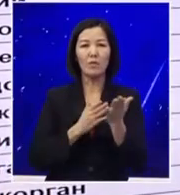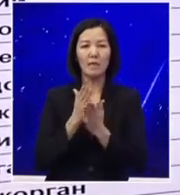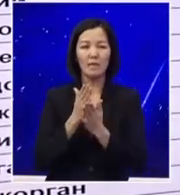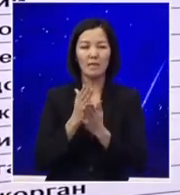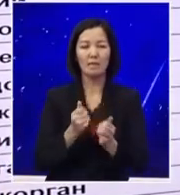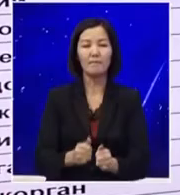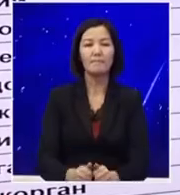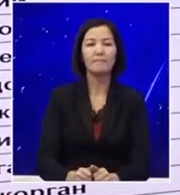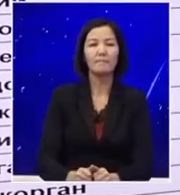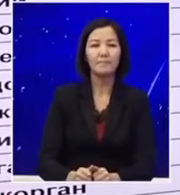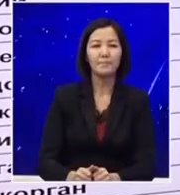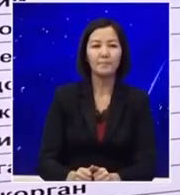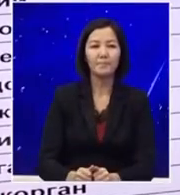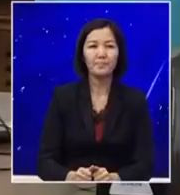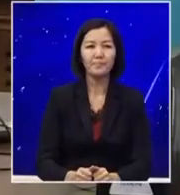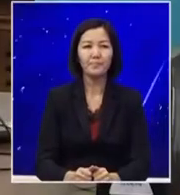денсаулық сақтау саласында.